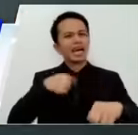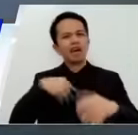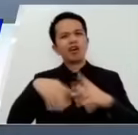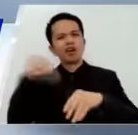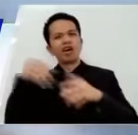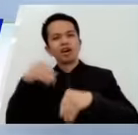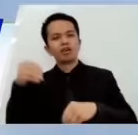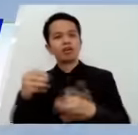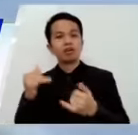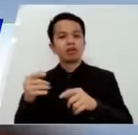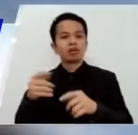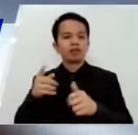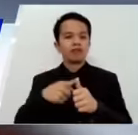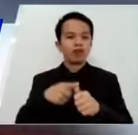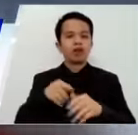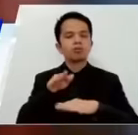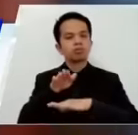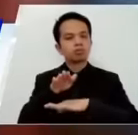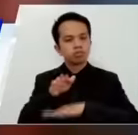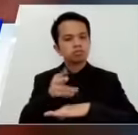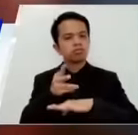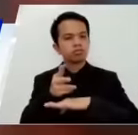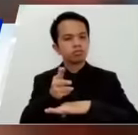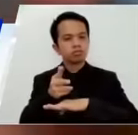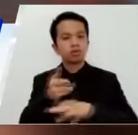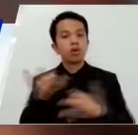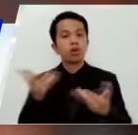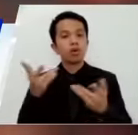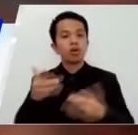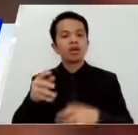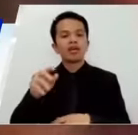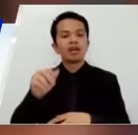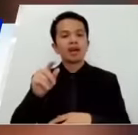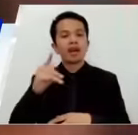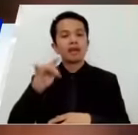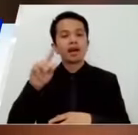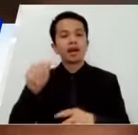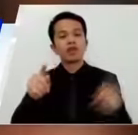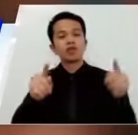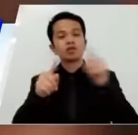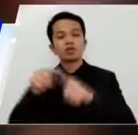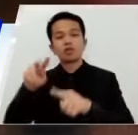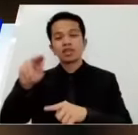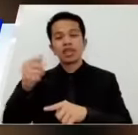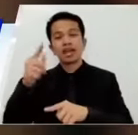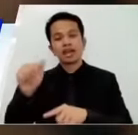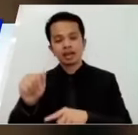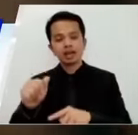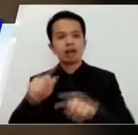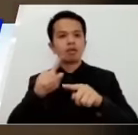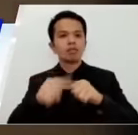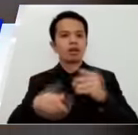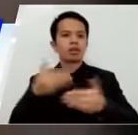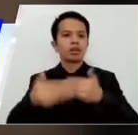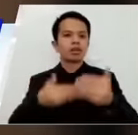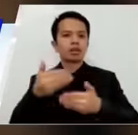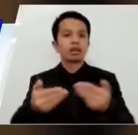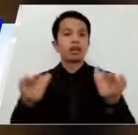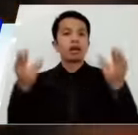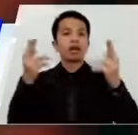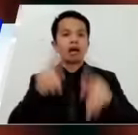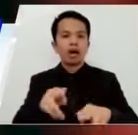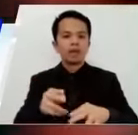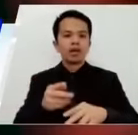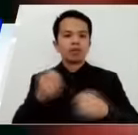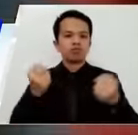una, mabagal lang ang takbo ng jeep na mula sa Calabanga patungong Naga City. Pero habang tumatagal, napabilis na ang